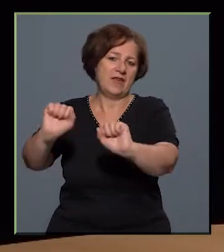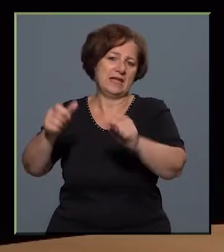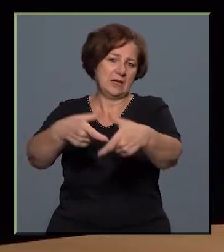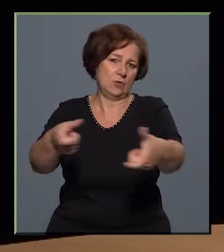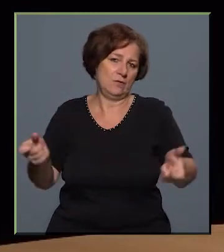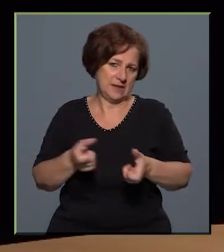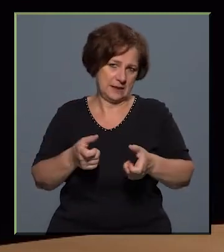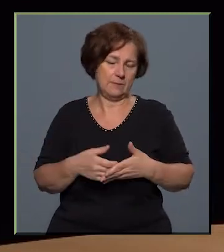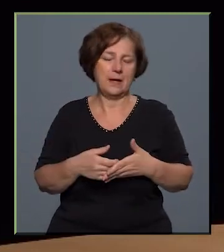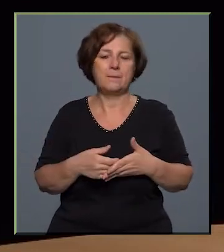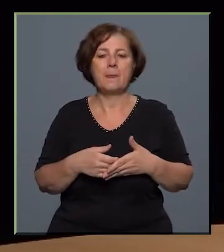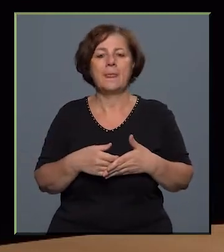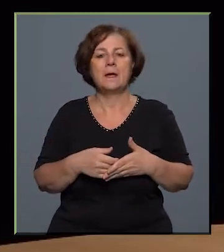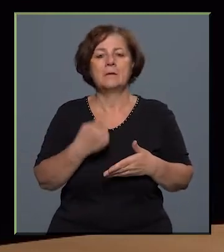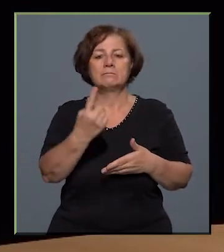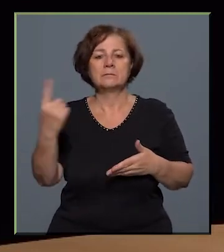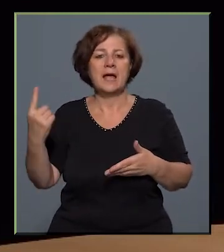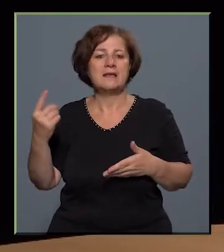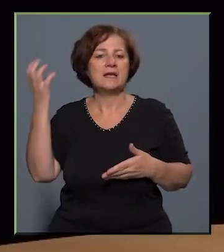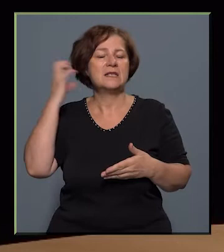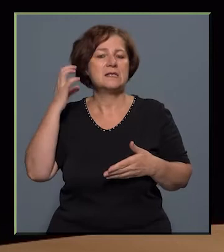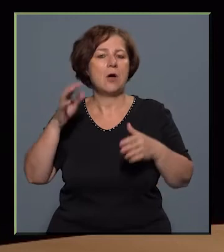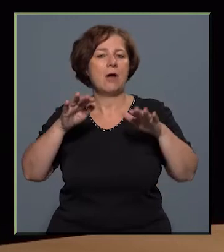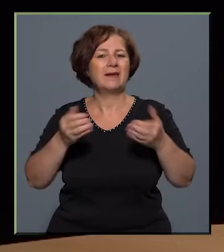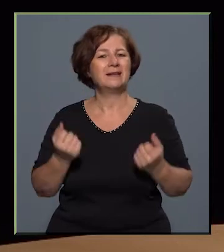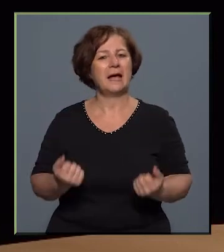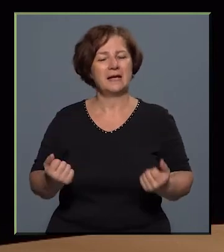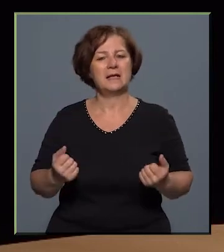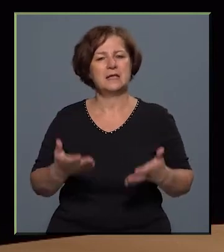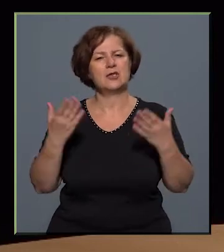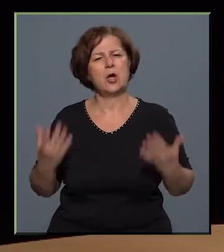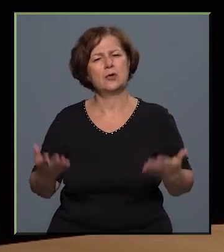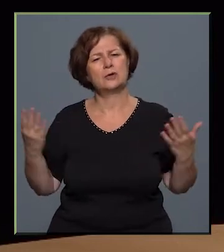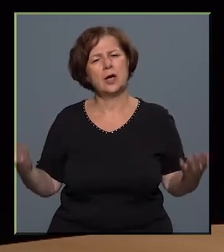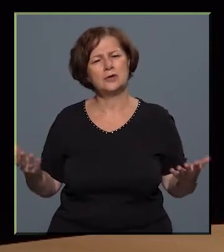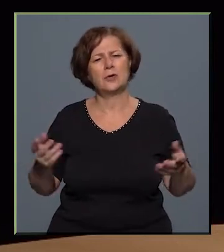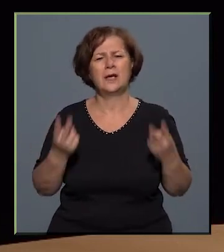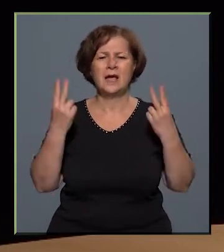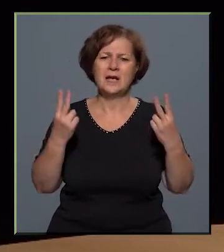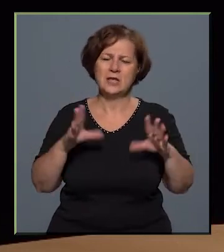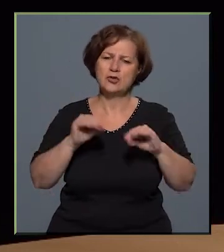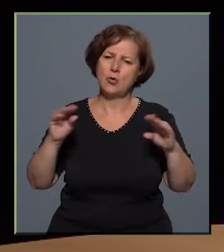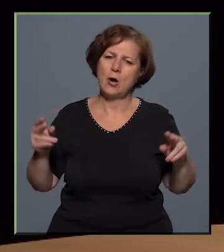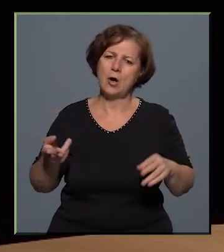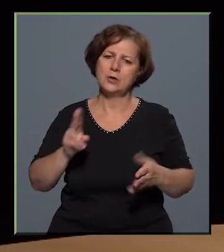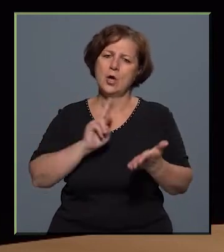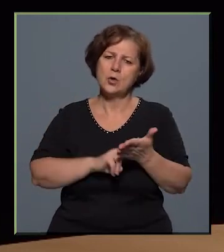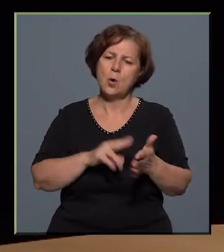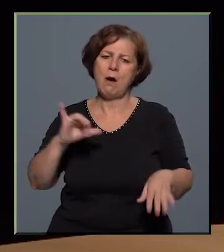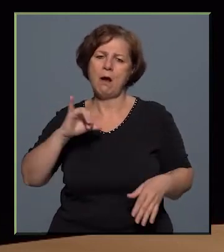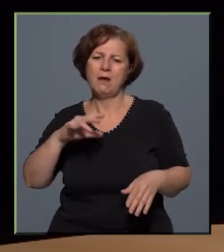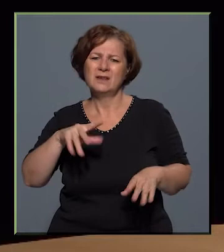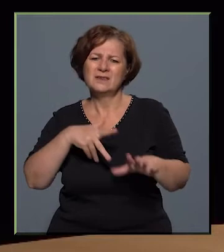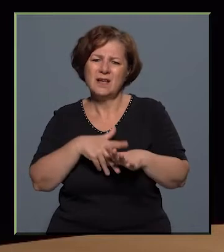övezetbe. Ugyanakkor az egyedi zajterhelés az Kőbányán is nagyon-nagyon jelentős, és sokakat joggal